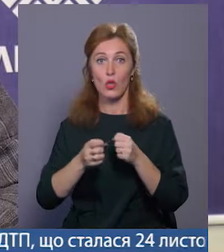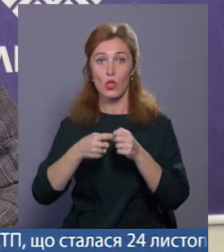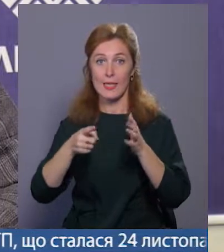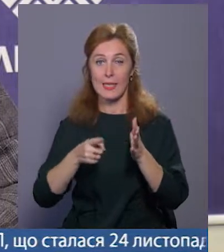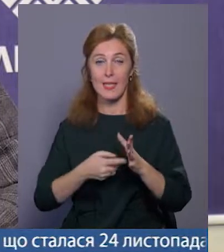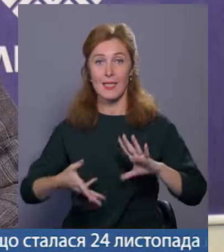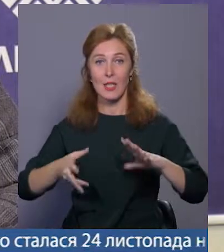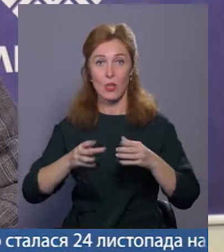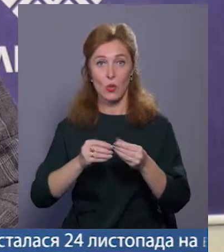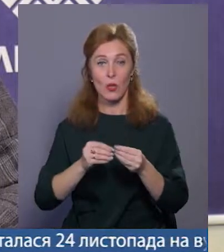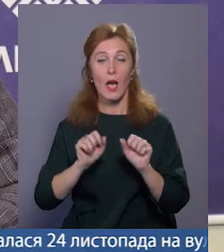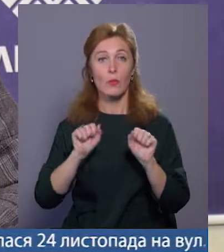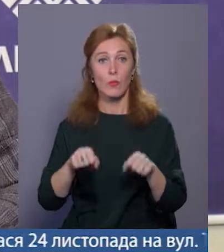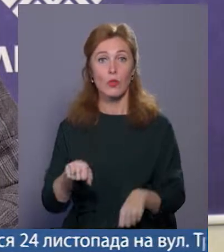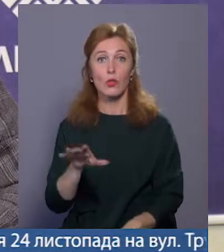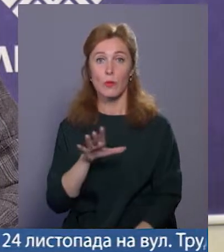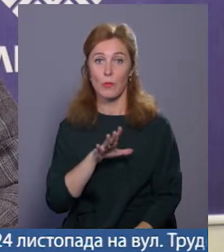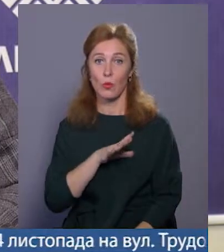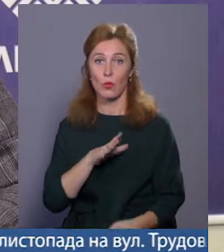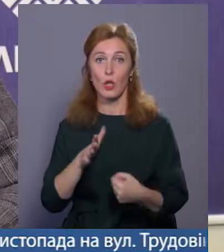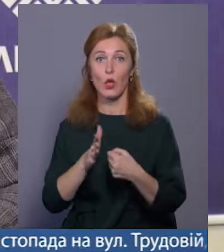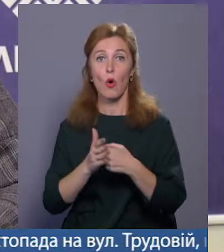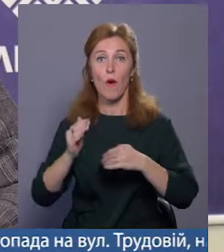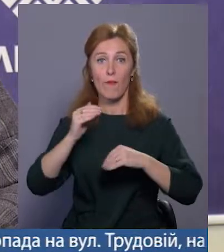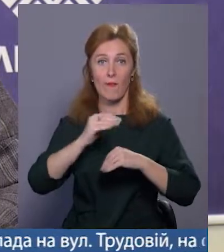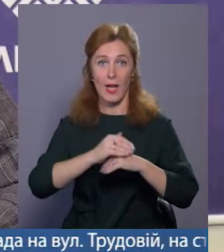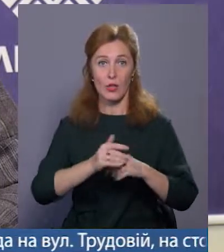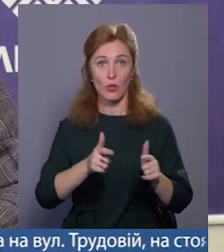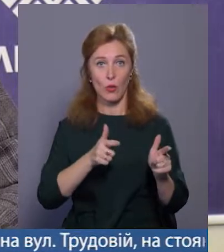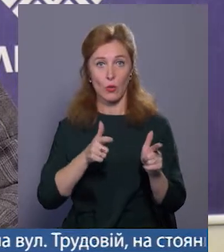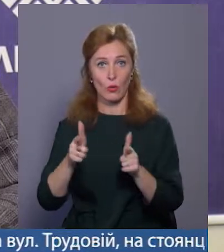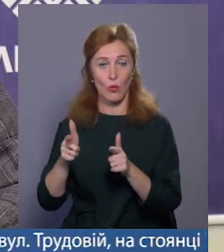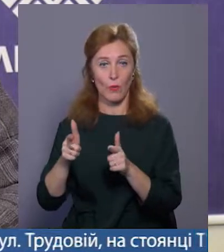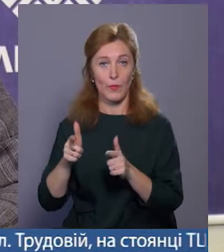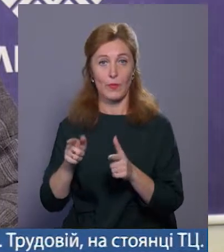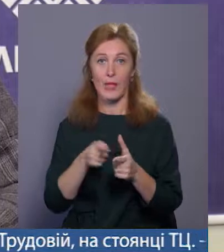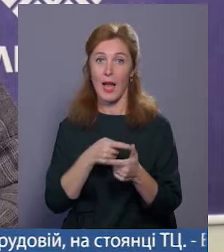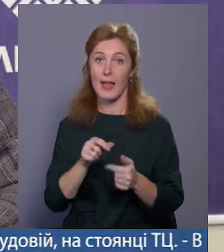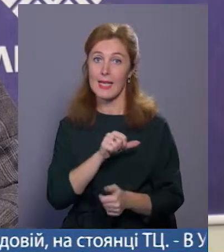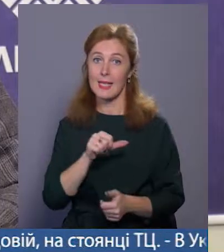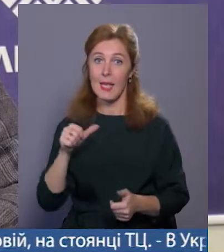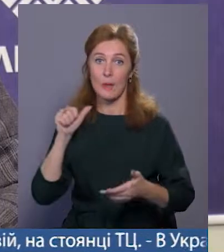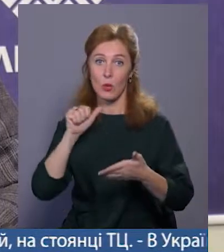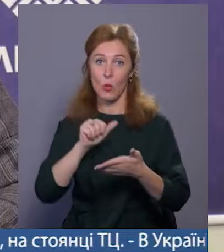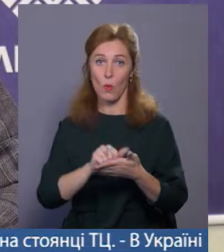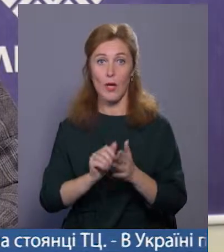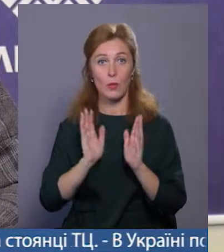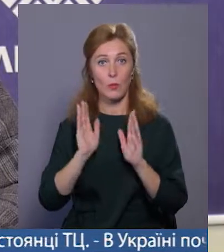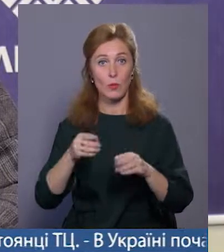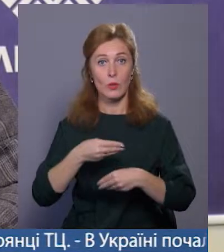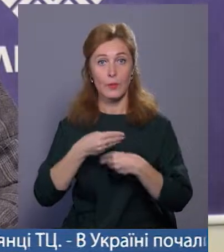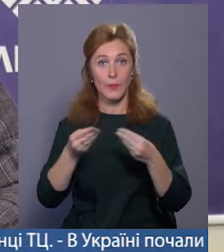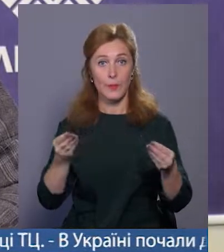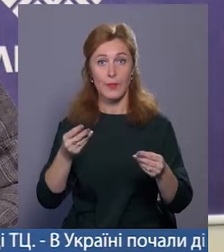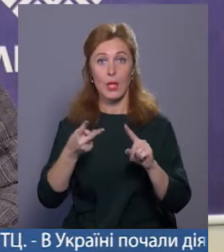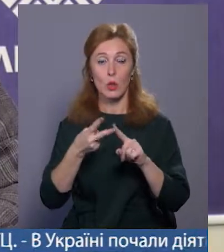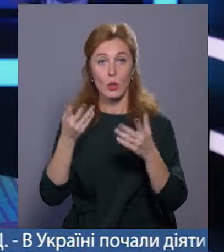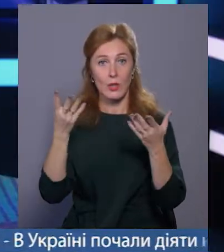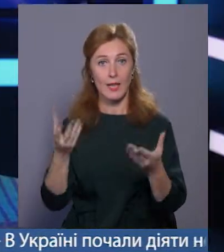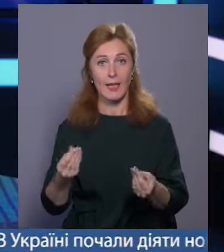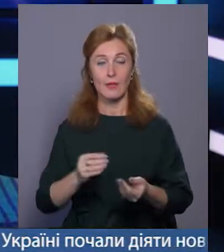практично може бути до вечора, але сам документ, звичайно, буде виданий на другий день переважно.